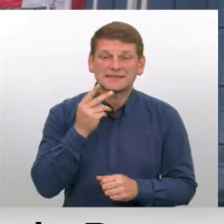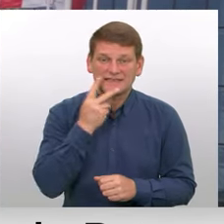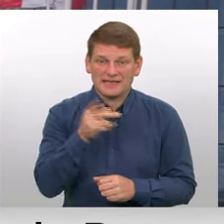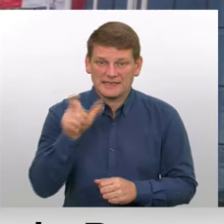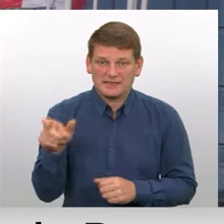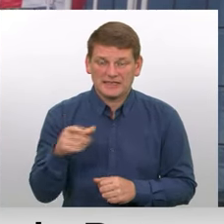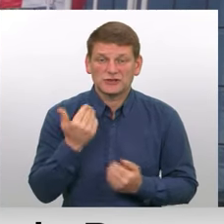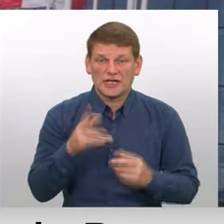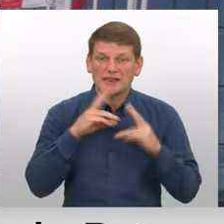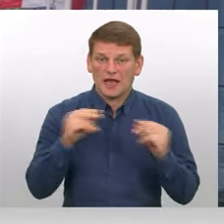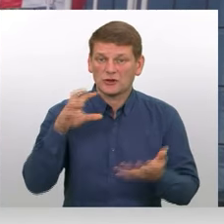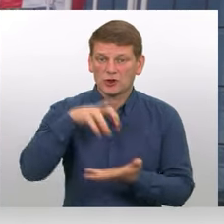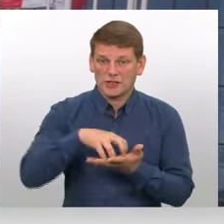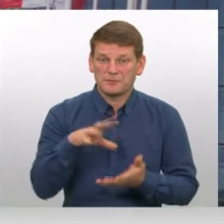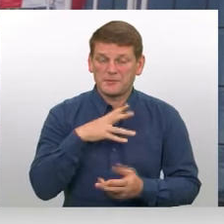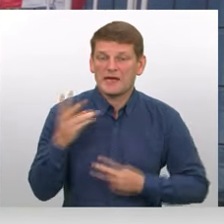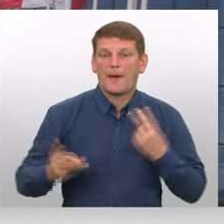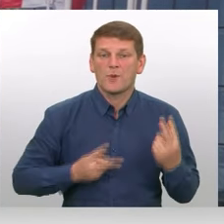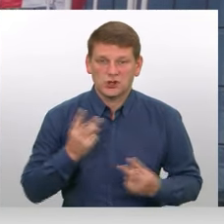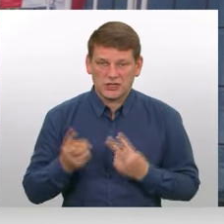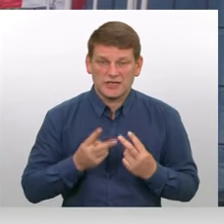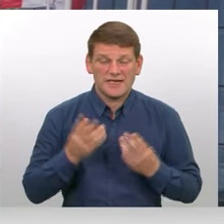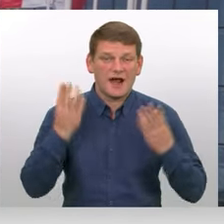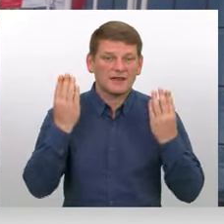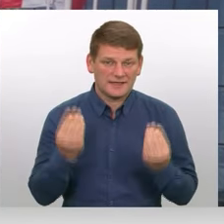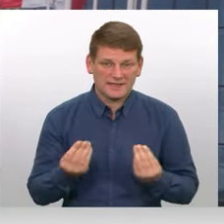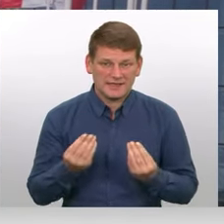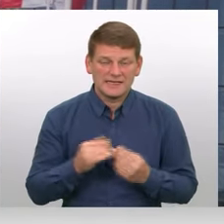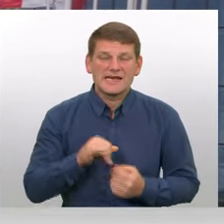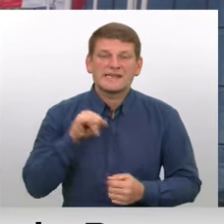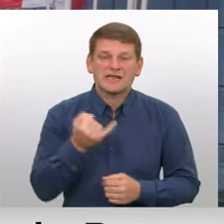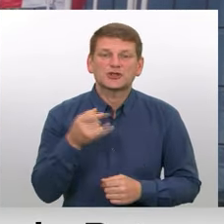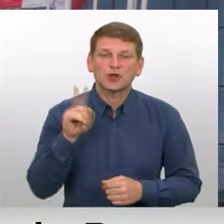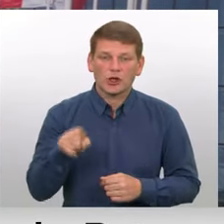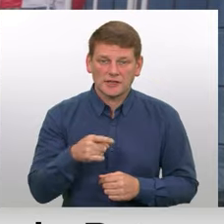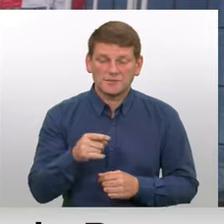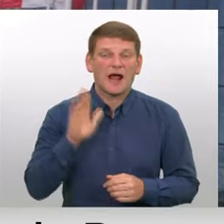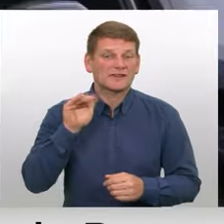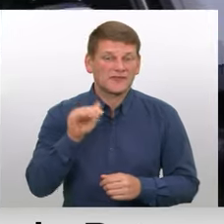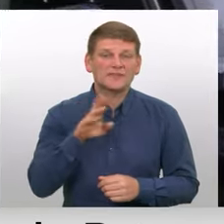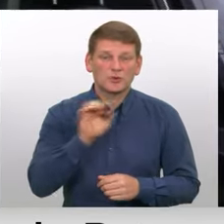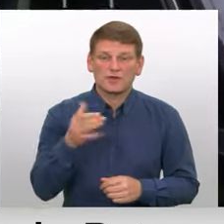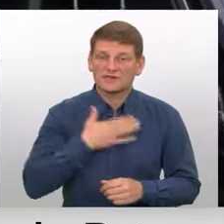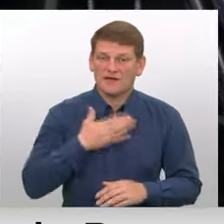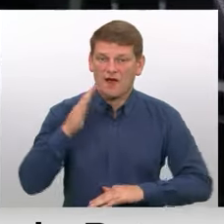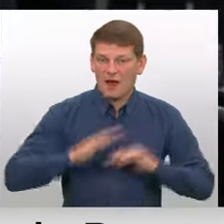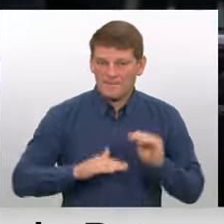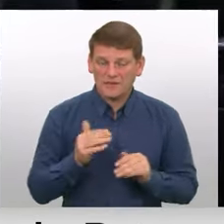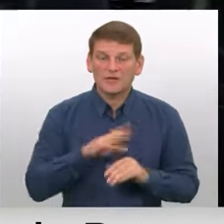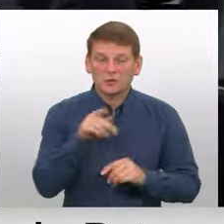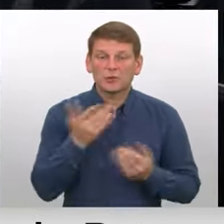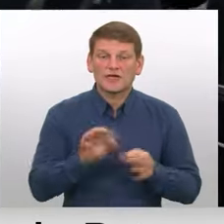Šodien šeit NATO štābā bija diezgan emocionāla diena. Jens Stoltenbergs atvadījās no sava amata, kurā